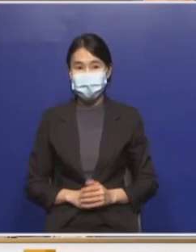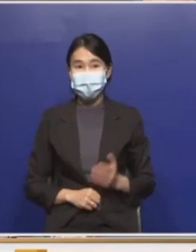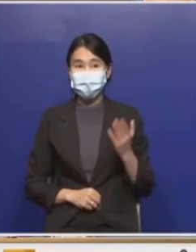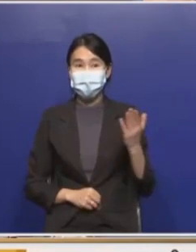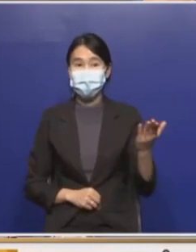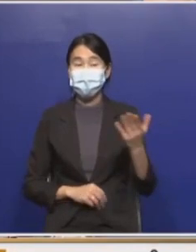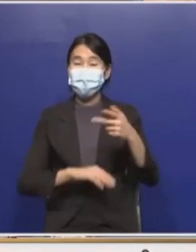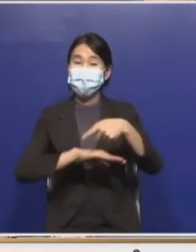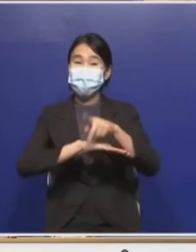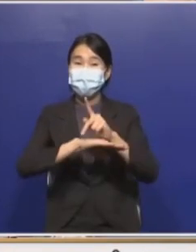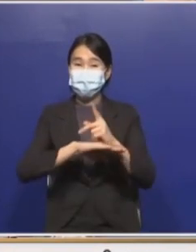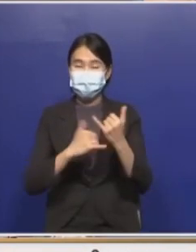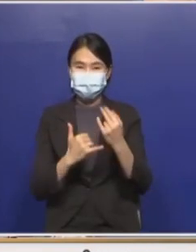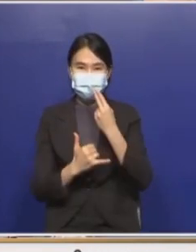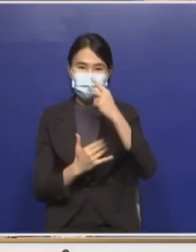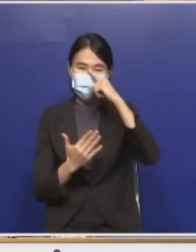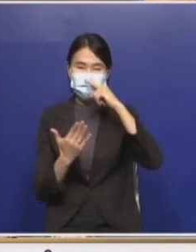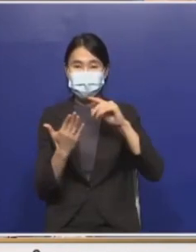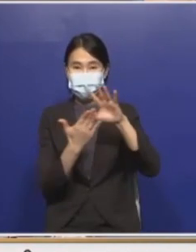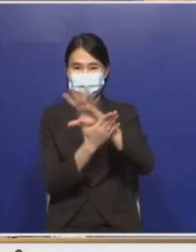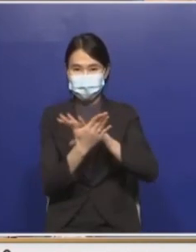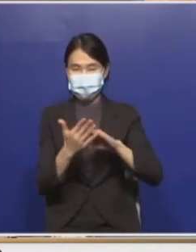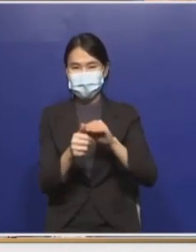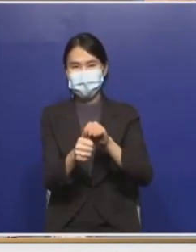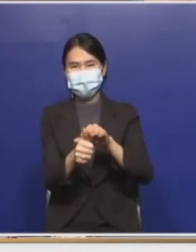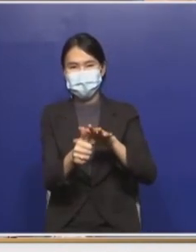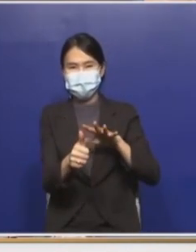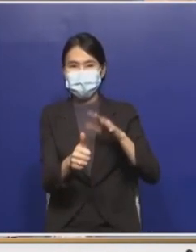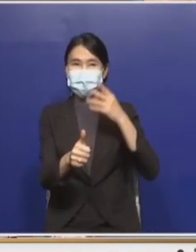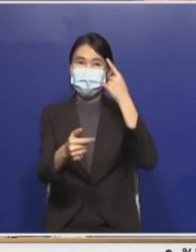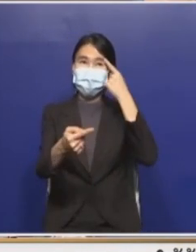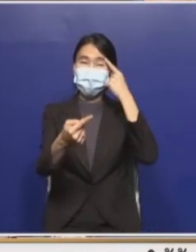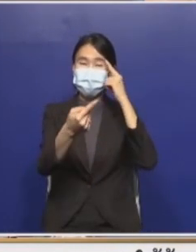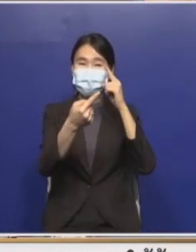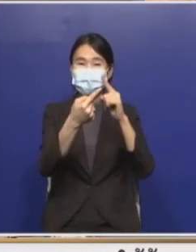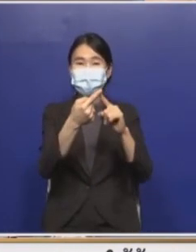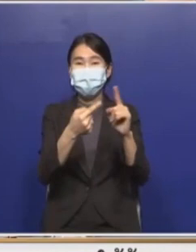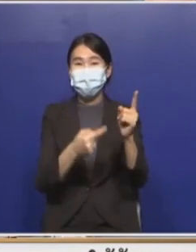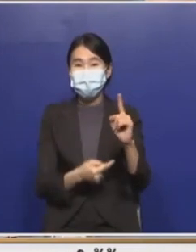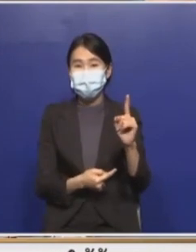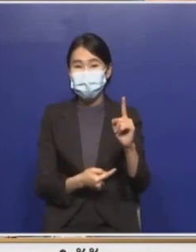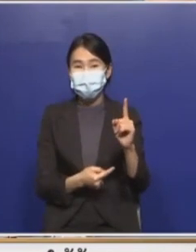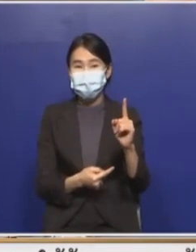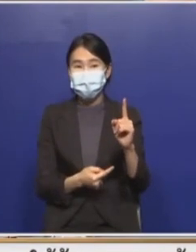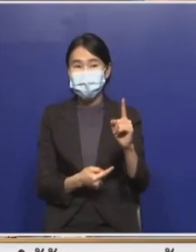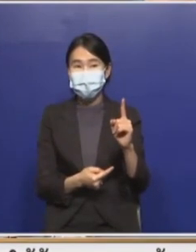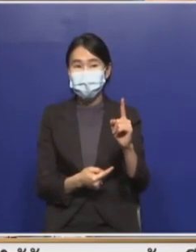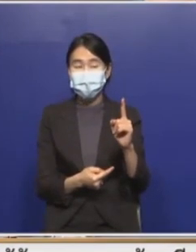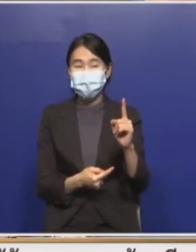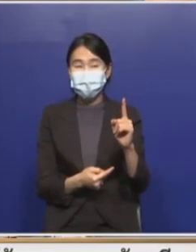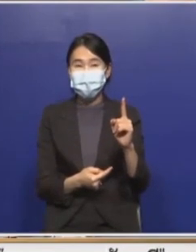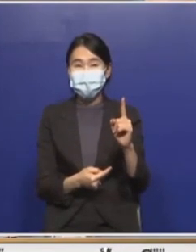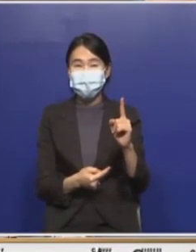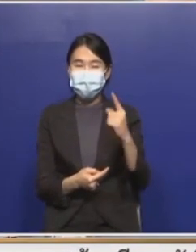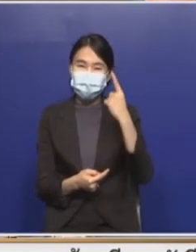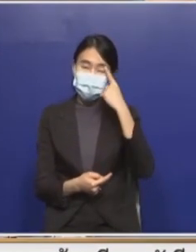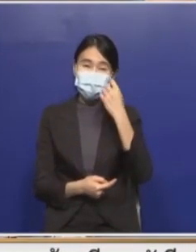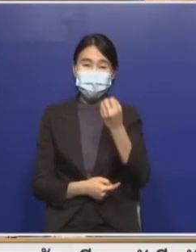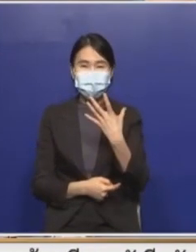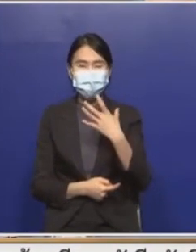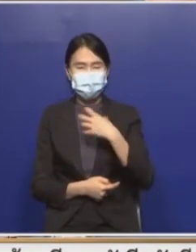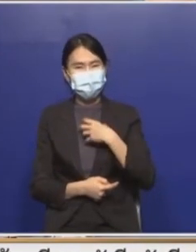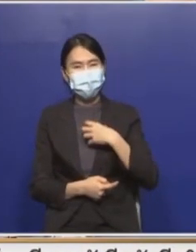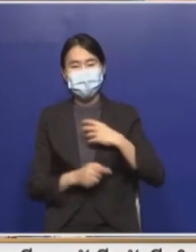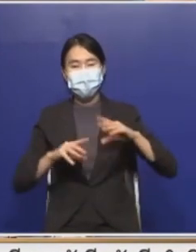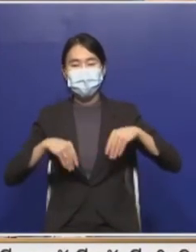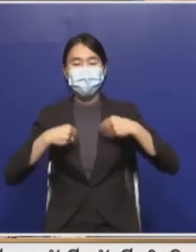นี่คือประเทศที่มีผู้นำที่มีวิสัยทัศน์ที่บอกว่าจะคืนความสุ